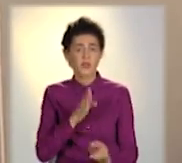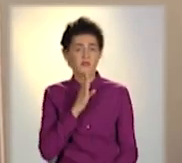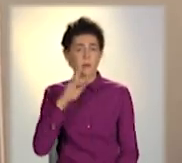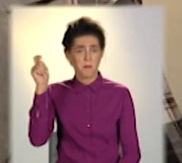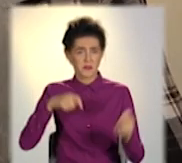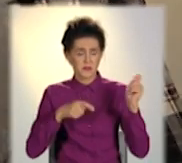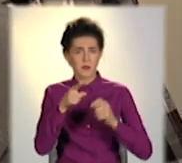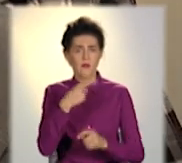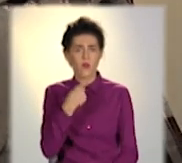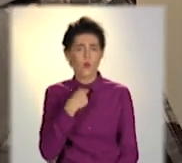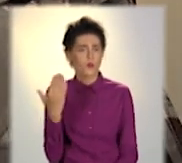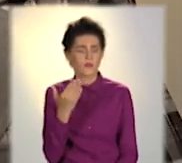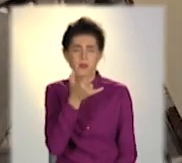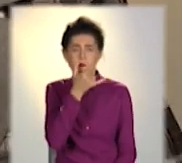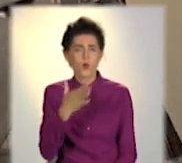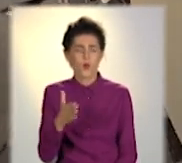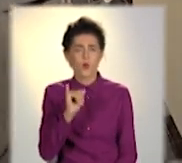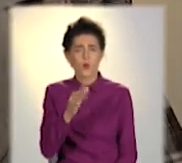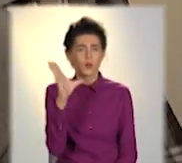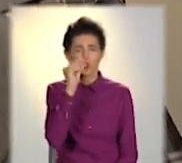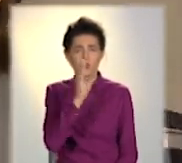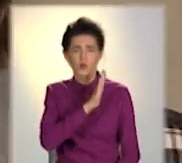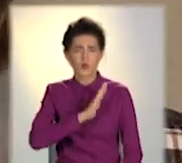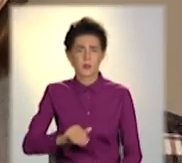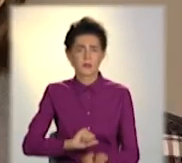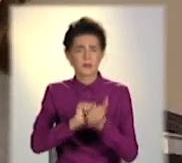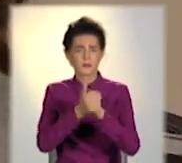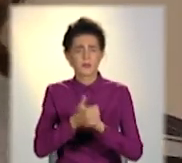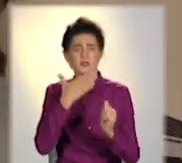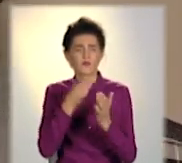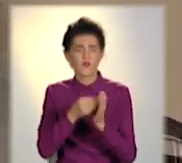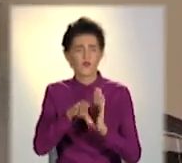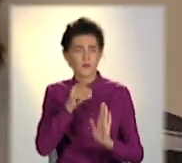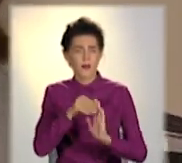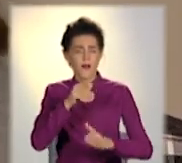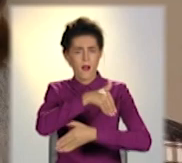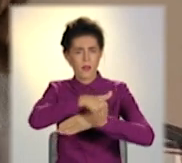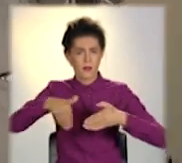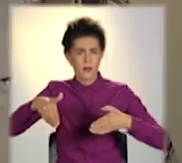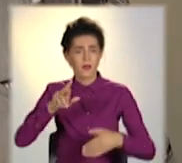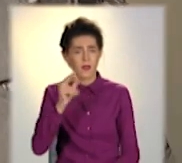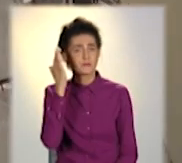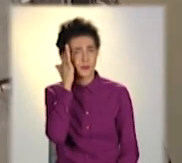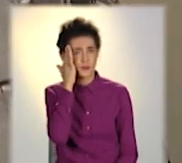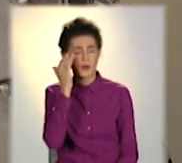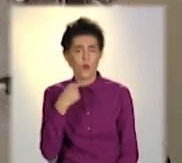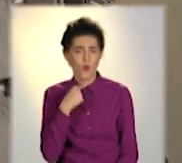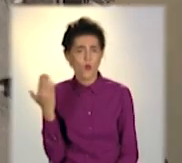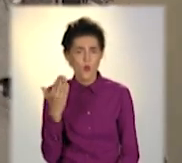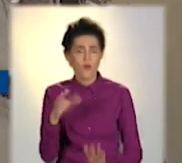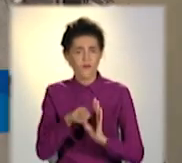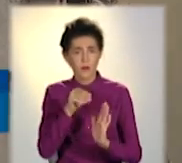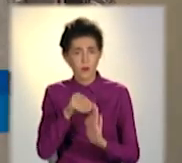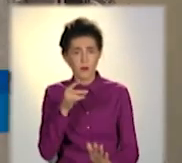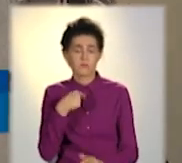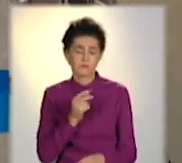Ірина проголосувати не зможе, бо жінка не встигла вчасно змінити свою виборчу адресу. Я хотіла проголосувати на виборах